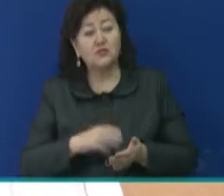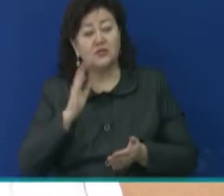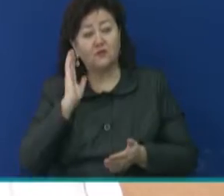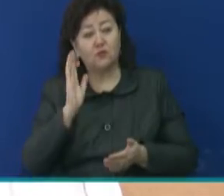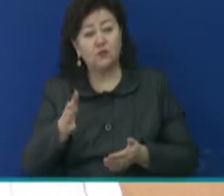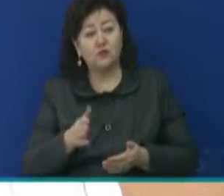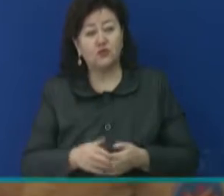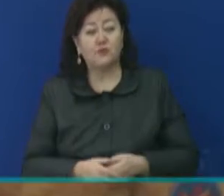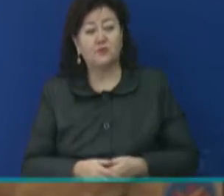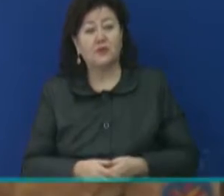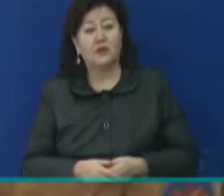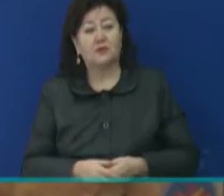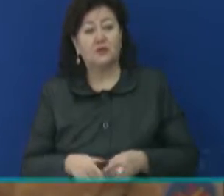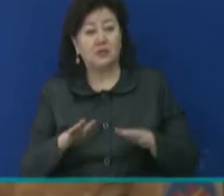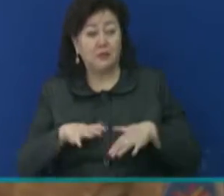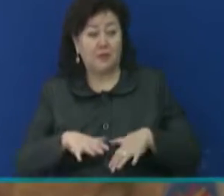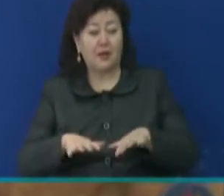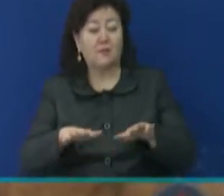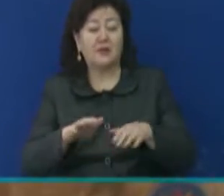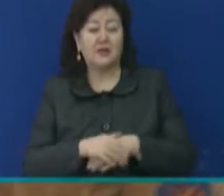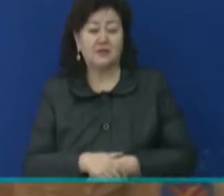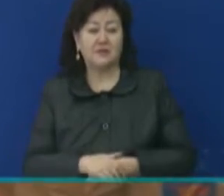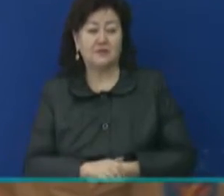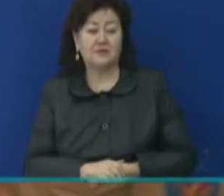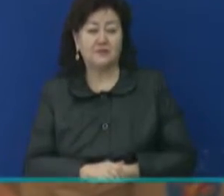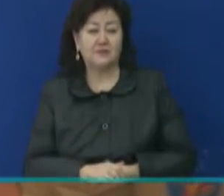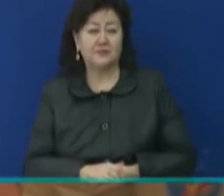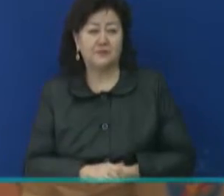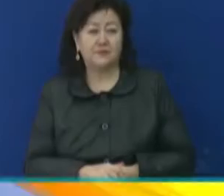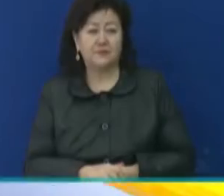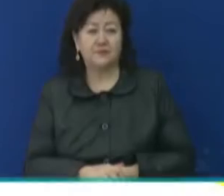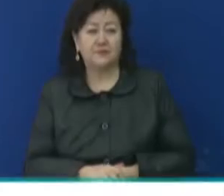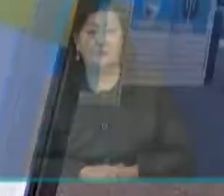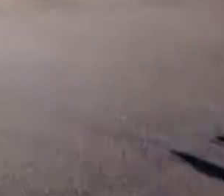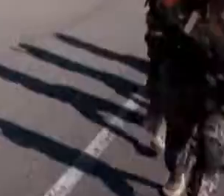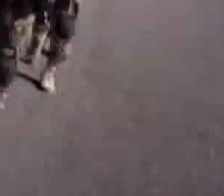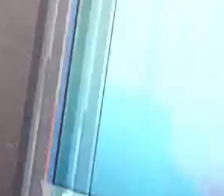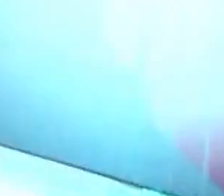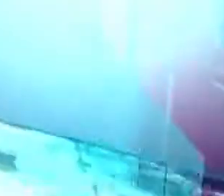дальнейшем Айнур Хасан шугла Султан Махмудова Нурлан уразалин телеканал Семей